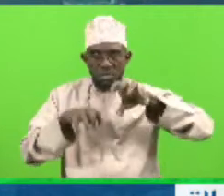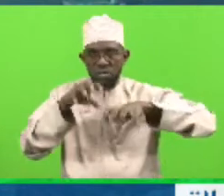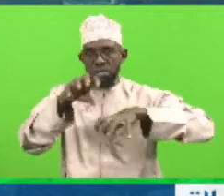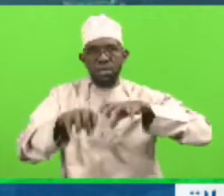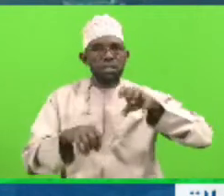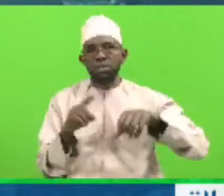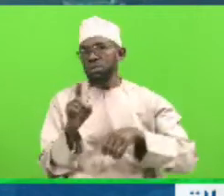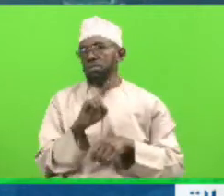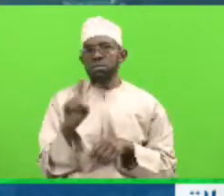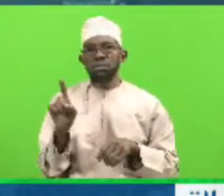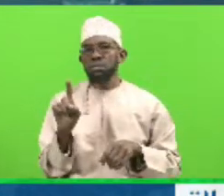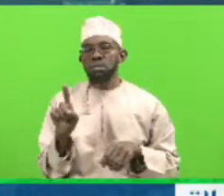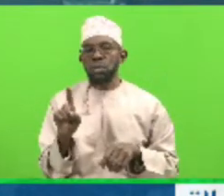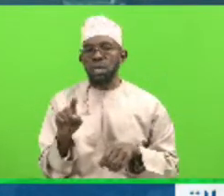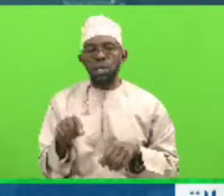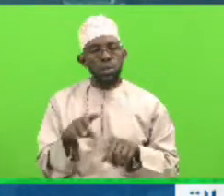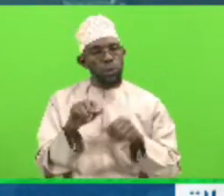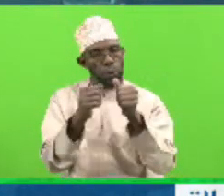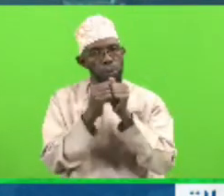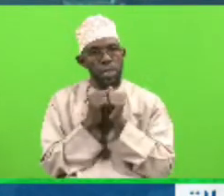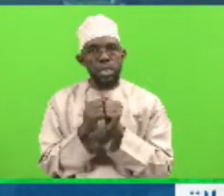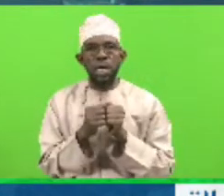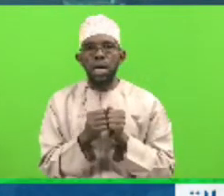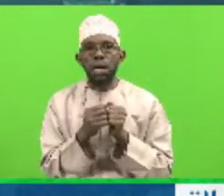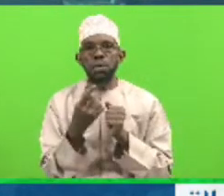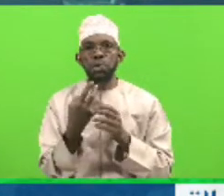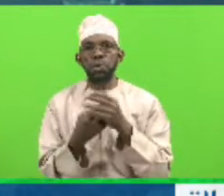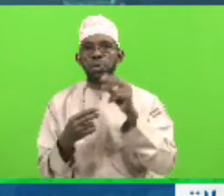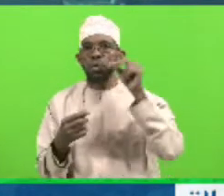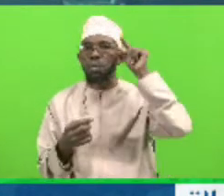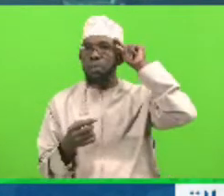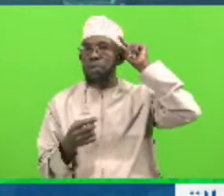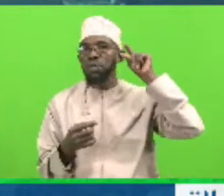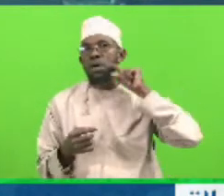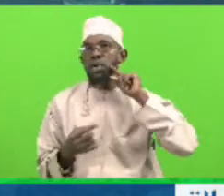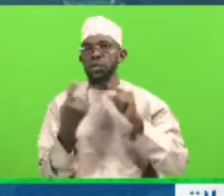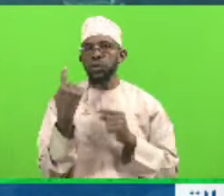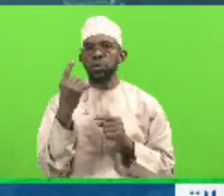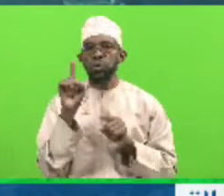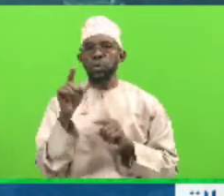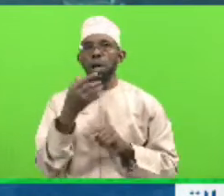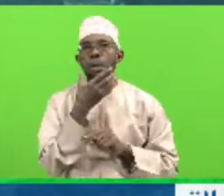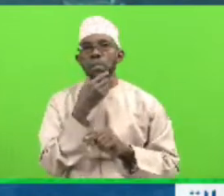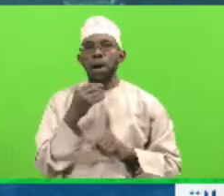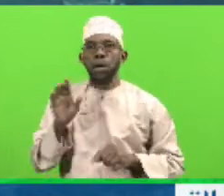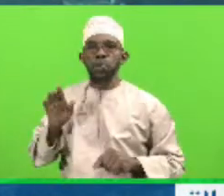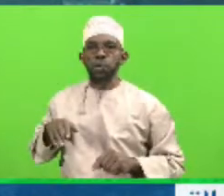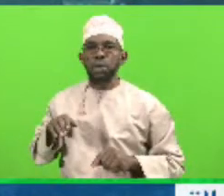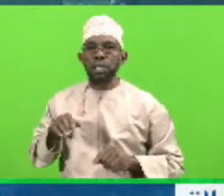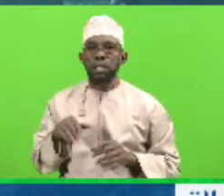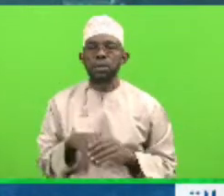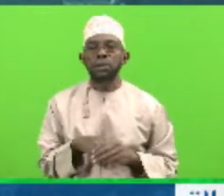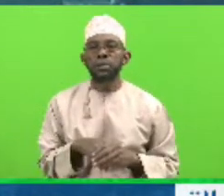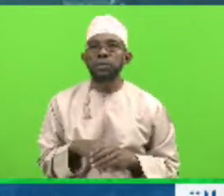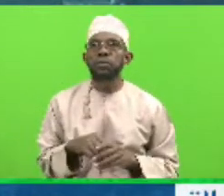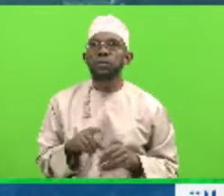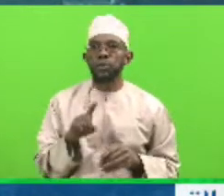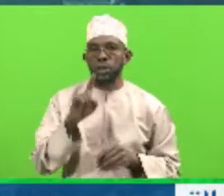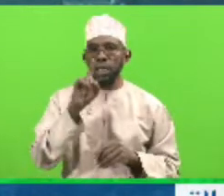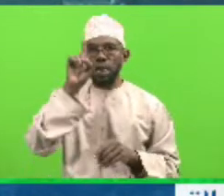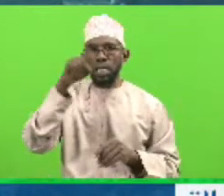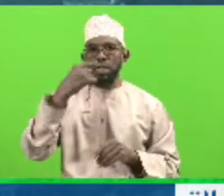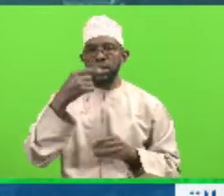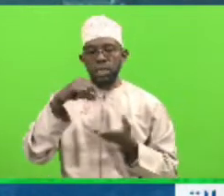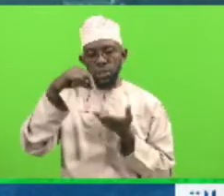أن يكون من كل نوع زوجين ذكرا وأنثى. قال سبحانه: ومن كل